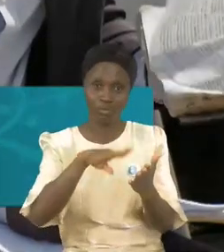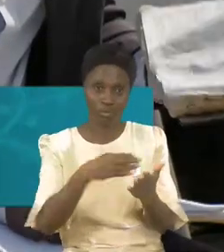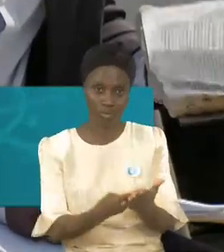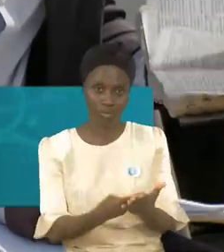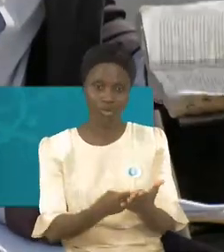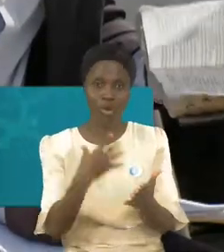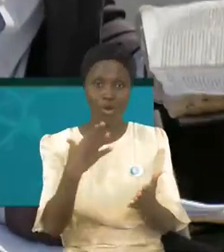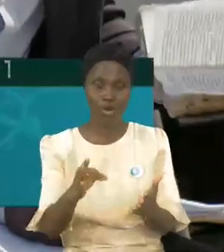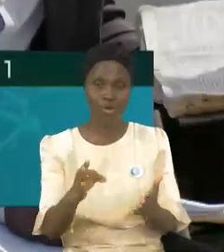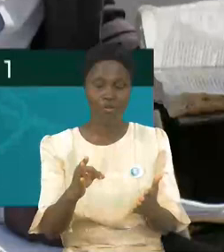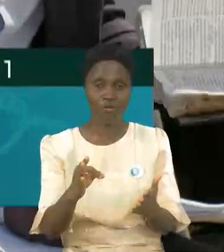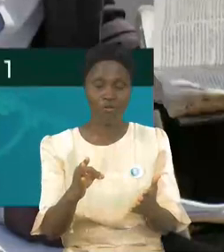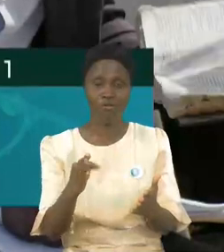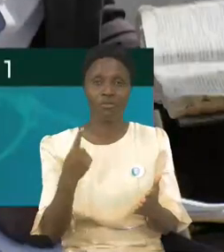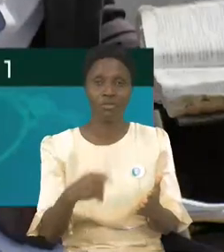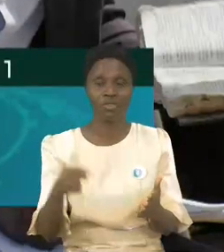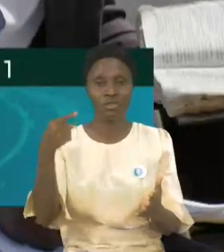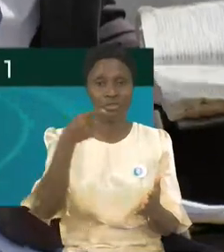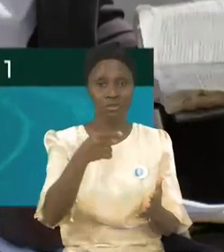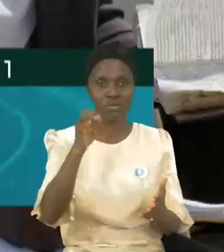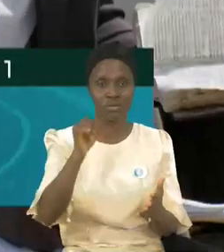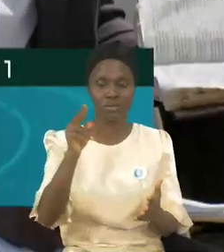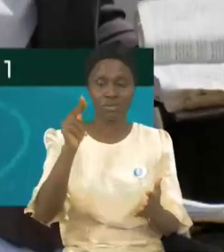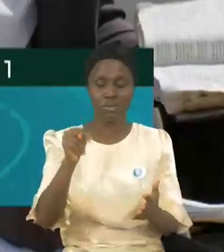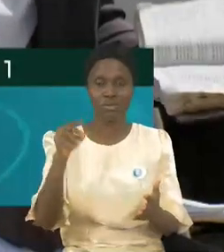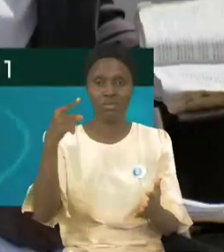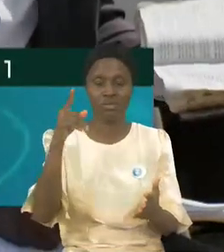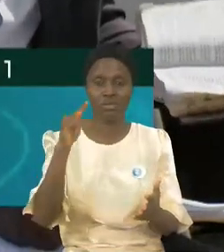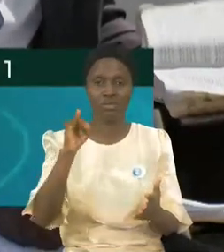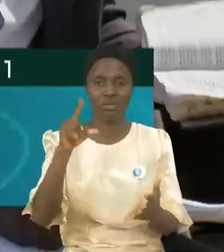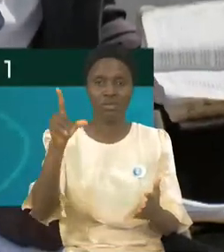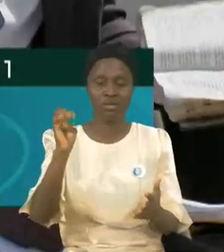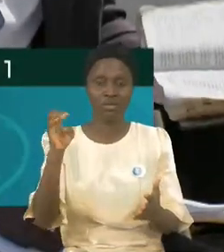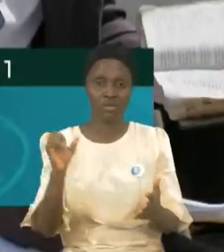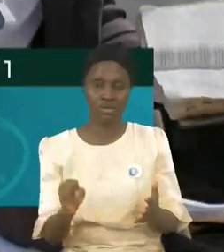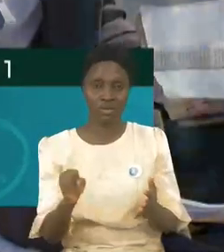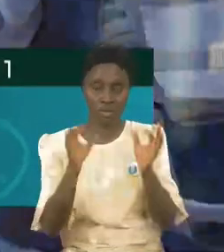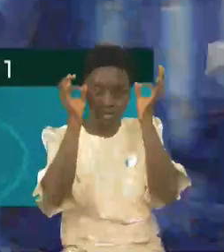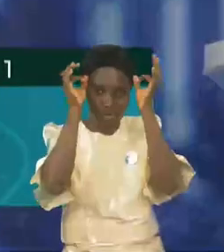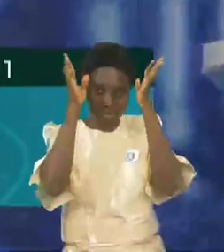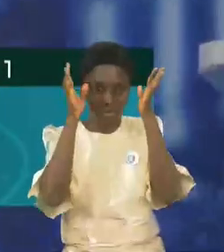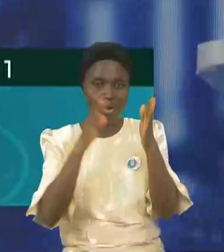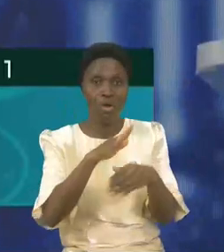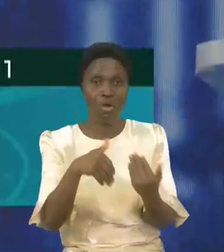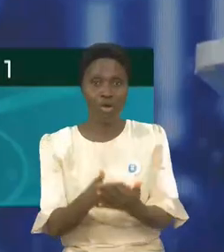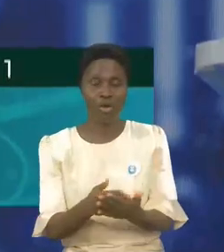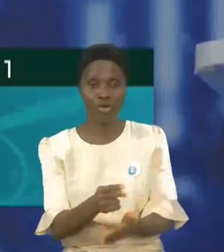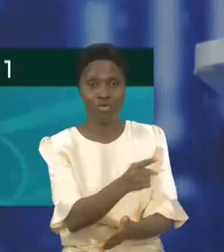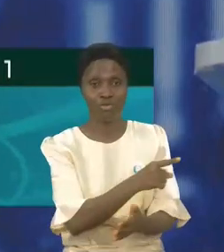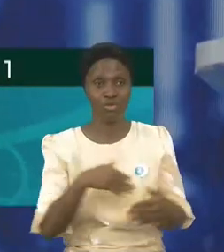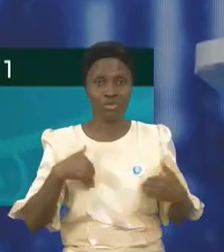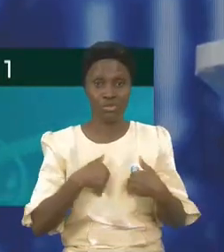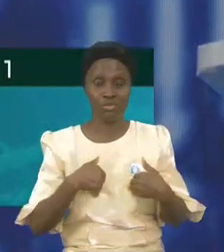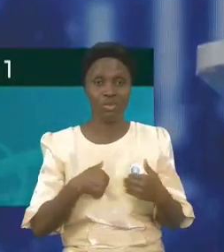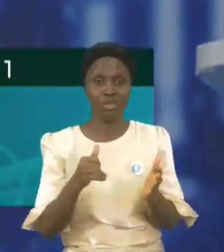les quatre bêtes symboliques de la cruauté des nations. Symboliques.